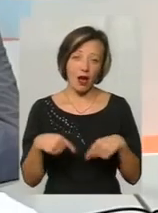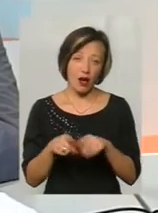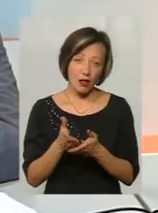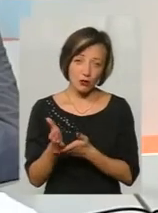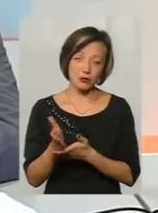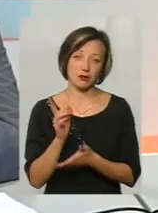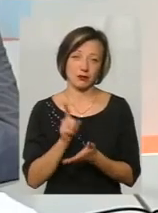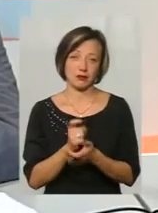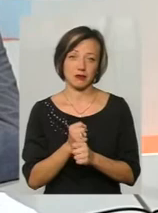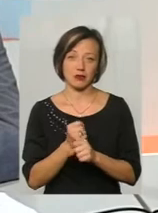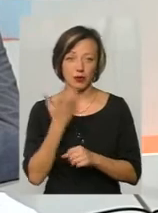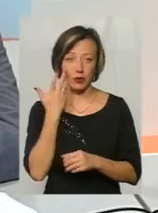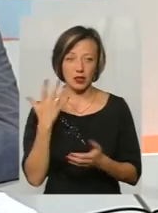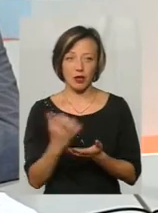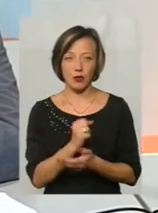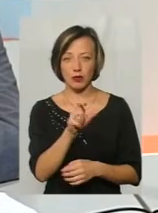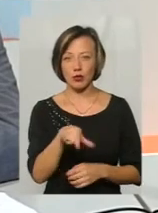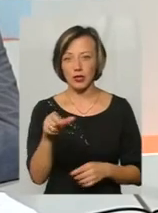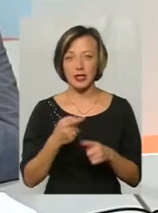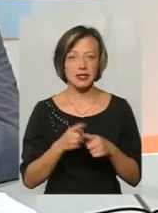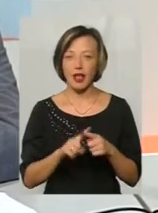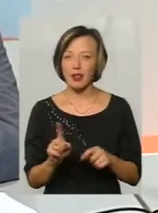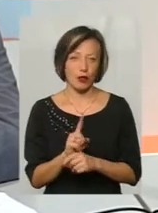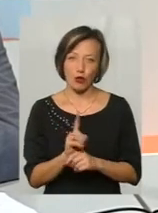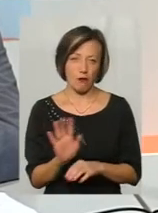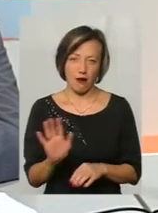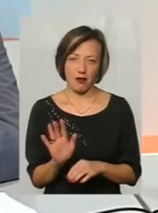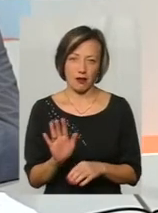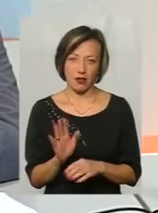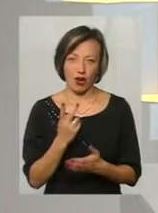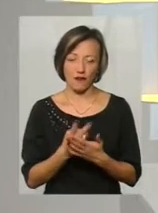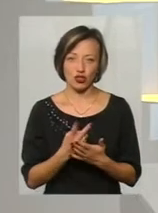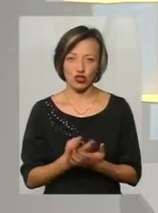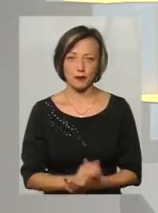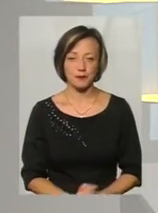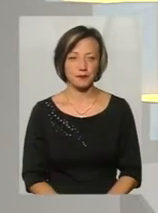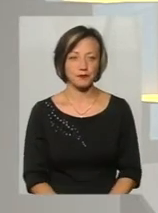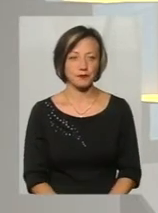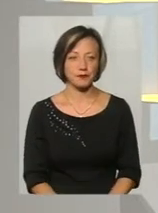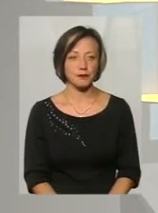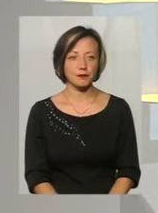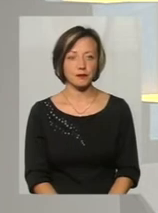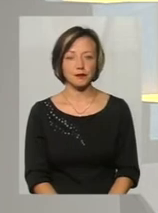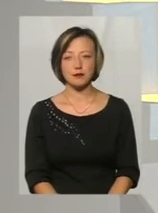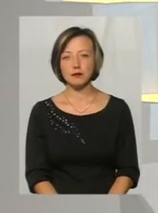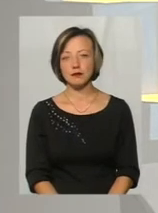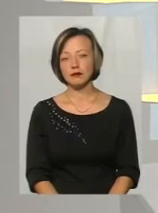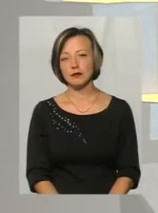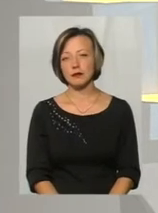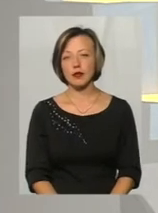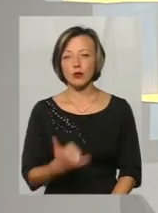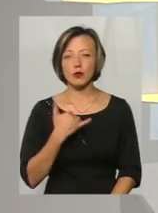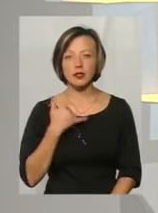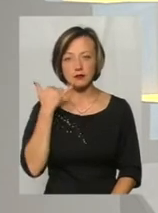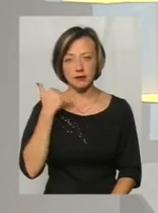маємо прибігати, коли ми знаходимо таких людей. Бо це ненормальне явище. Дякую. У нас є на